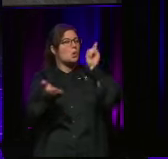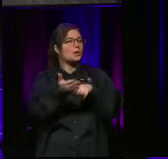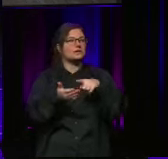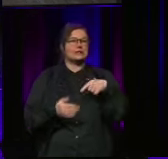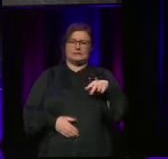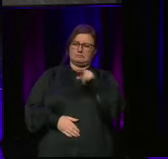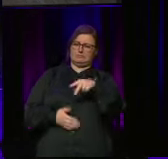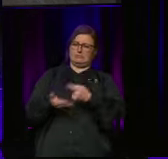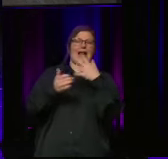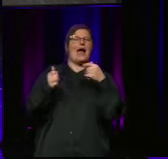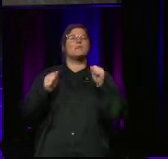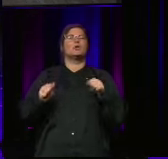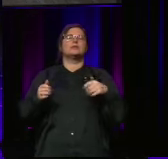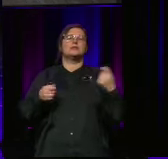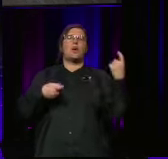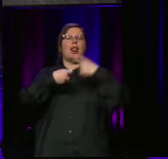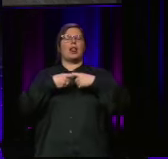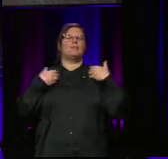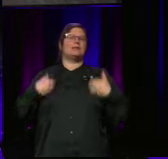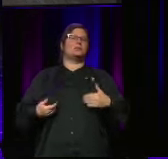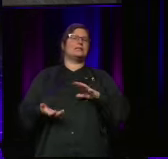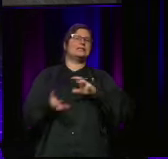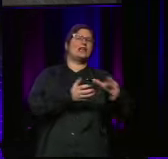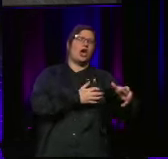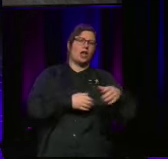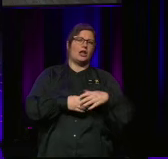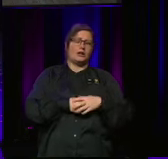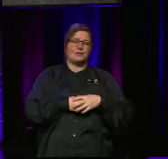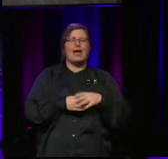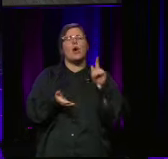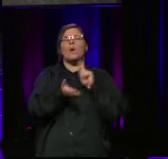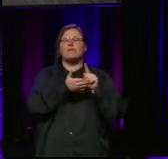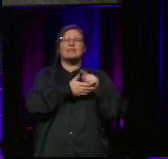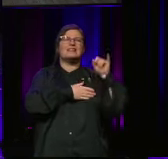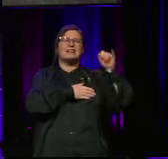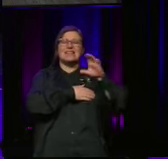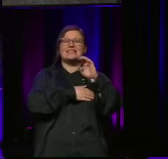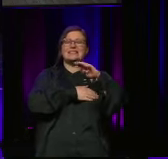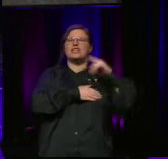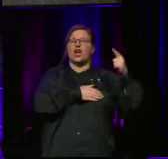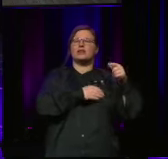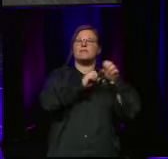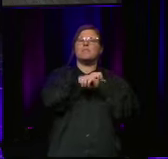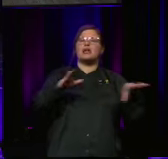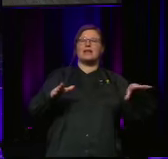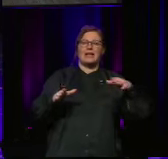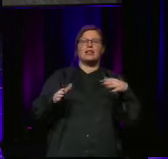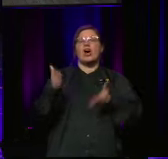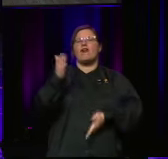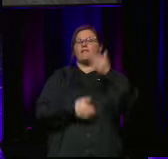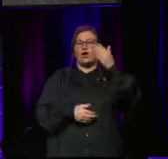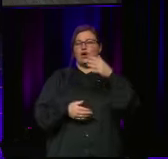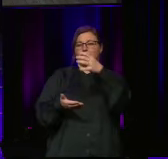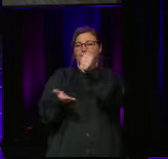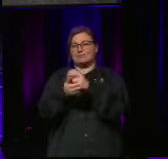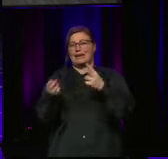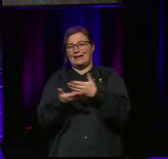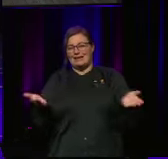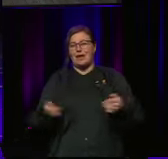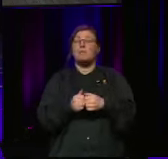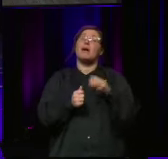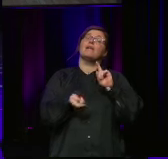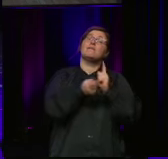märkliga, utan då är det fortfarande majoritetsförhållandena i senaten som avgör. Så, men det kan finnas utrymme för det. Sen